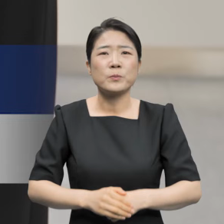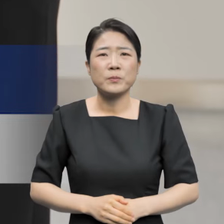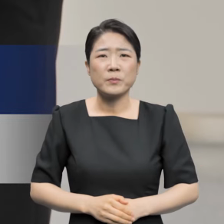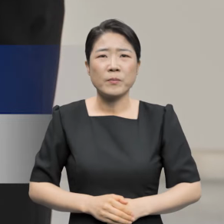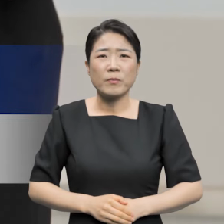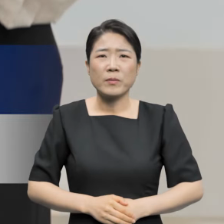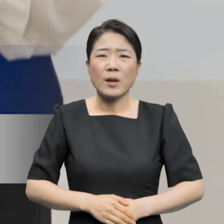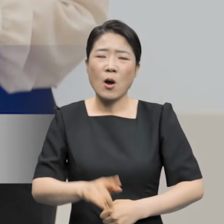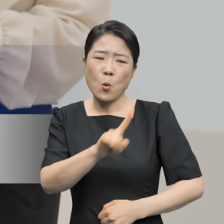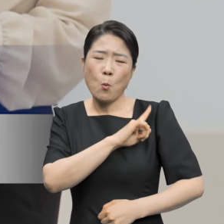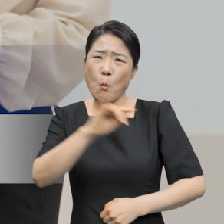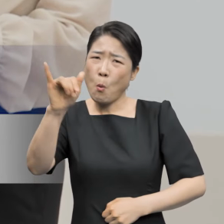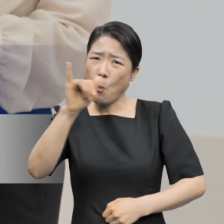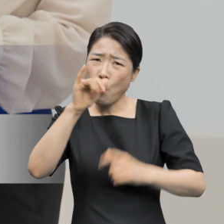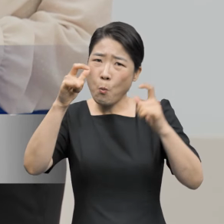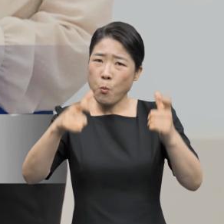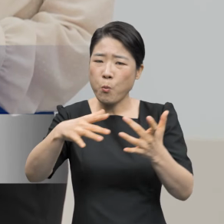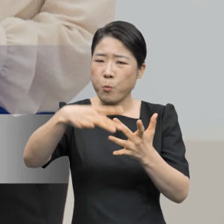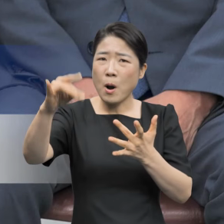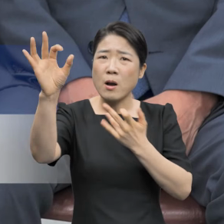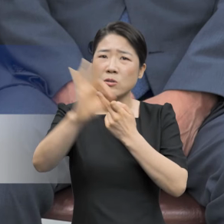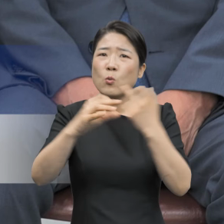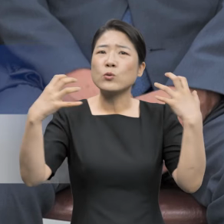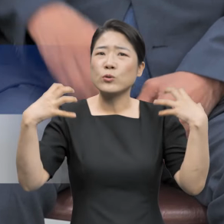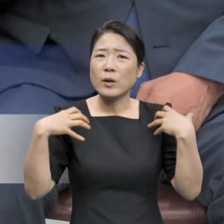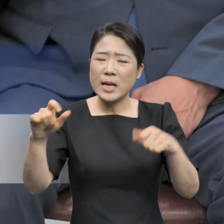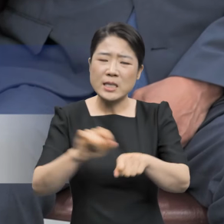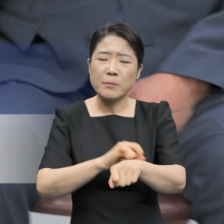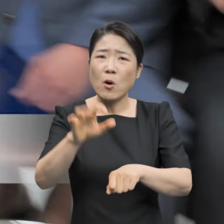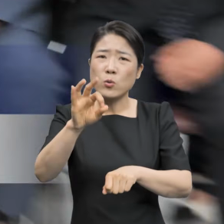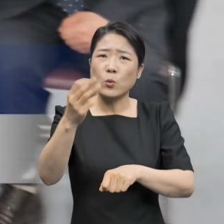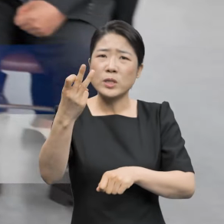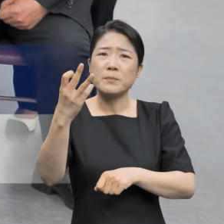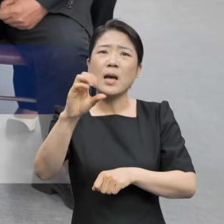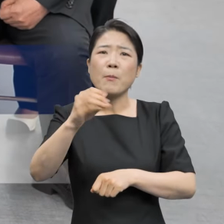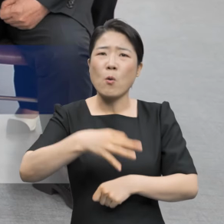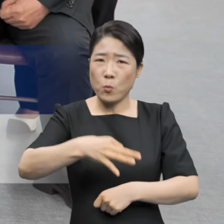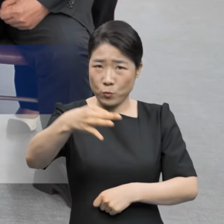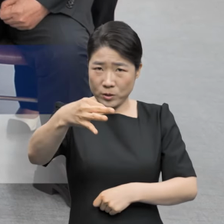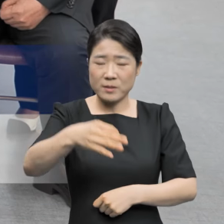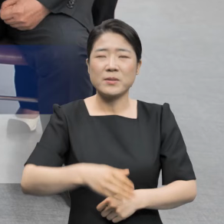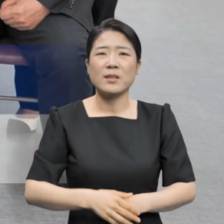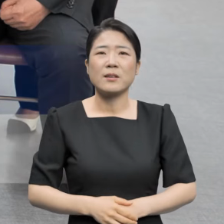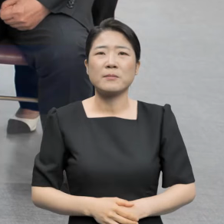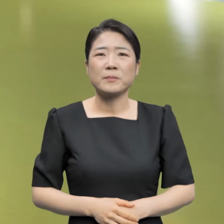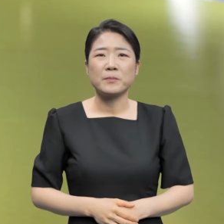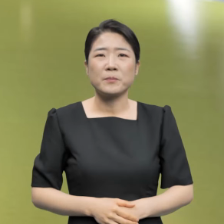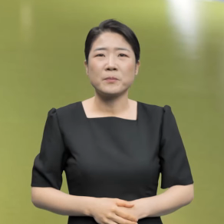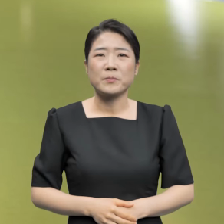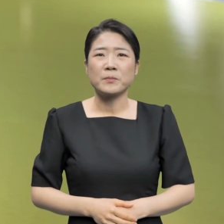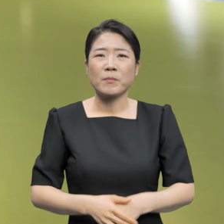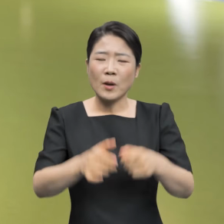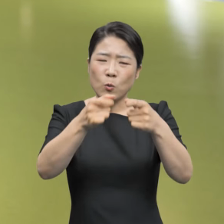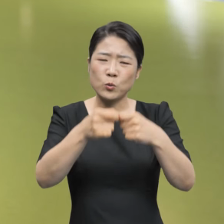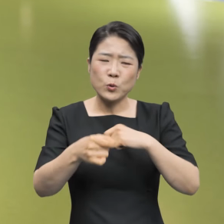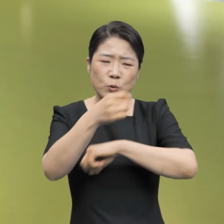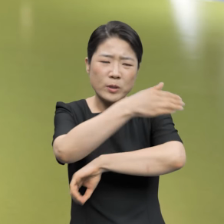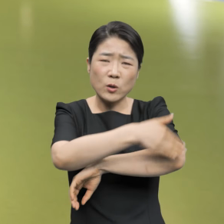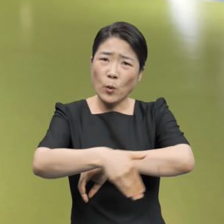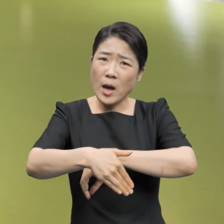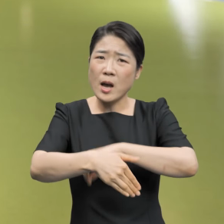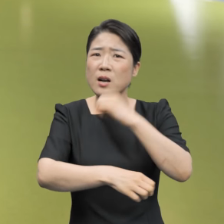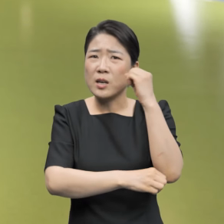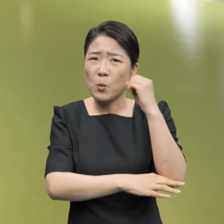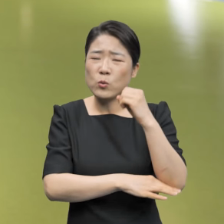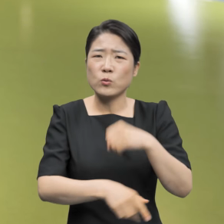수여했으며 최우수 자치구로 선정된 서구청에 특별교부금 13억 원을 지급합니다. 구체적인 계획을